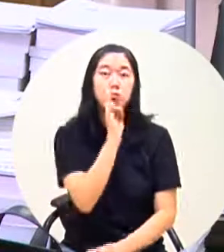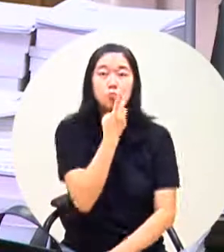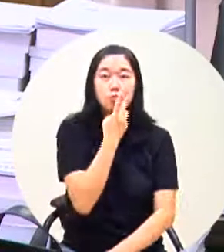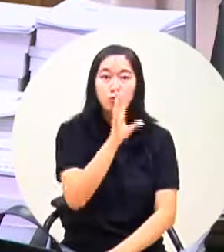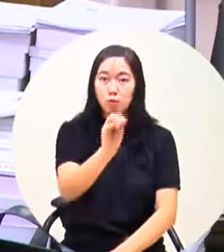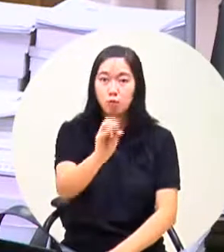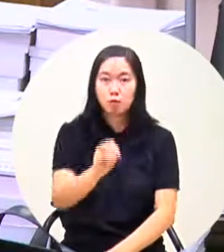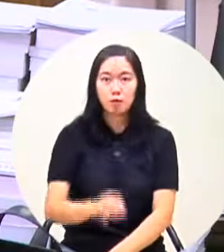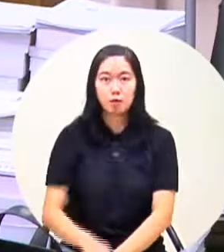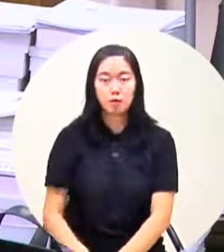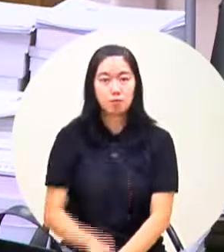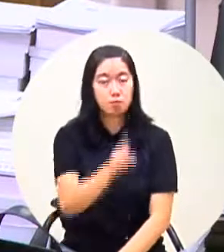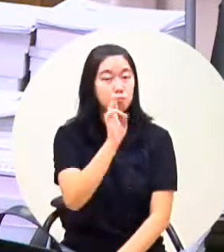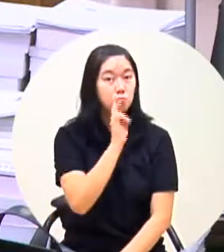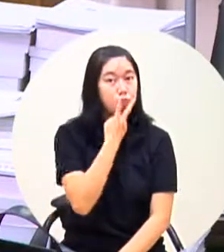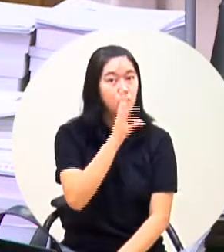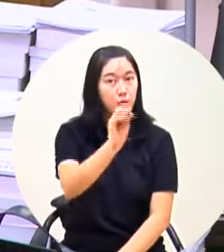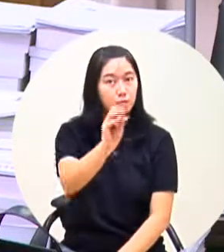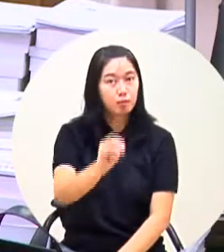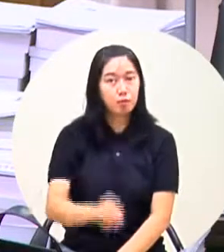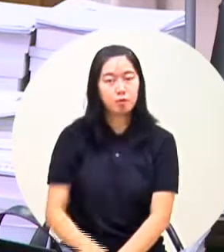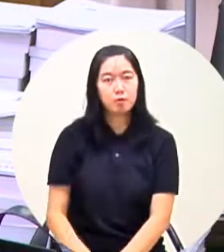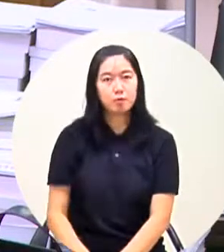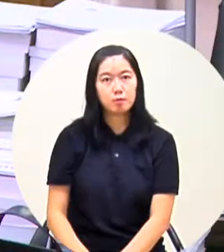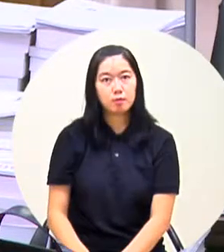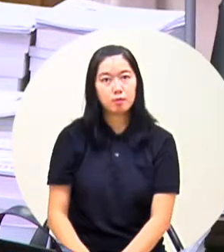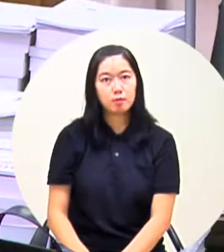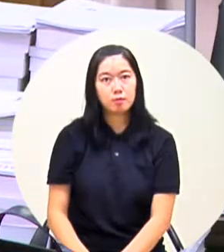有没有打你们劳工局的脸？